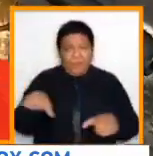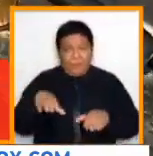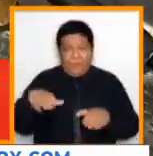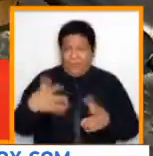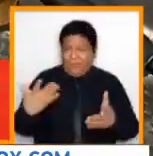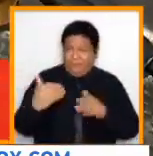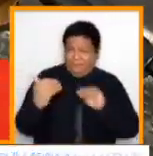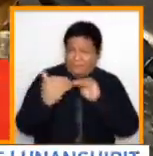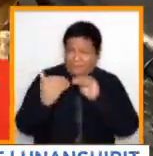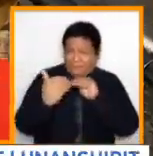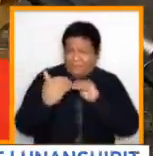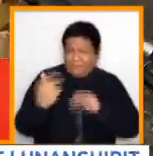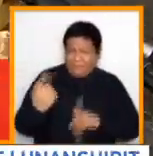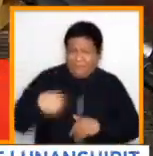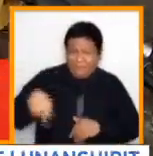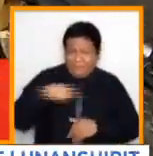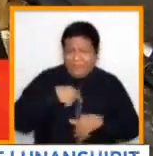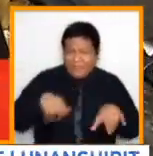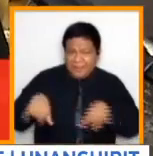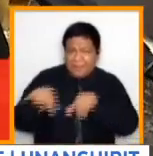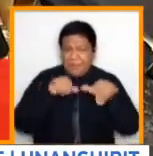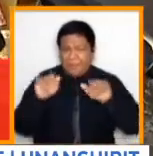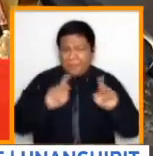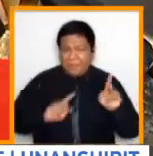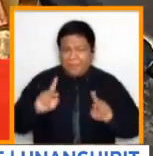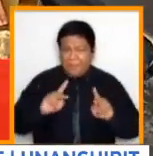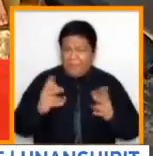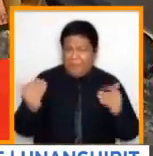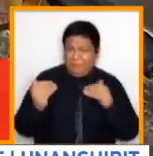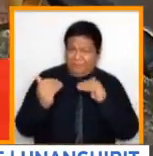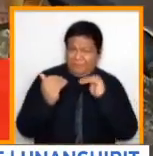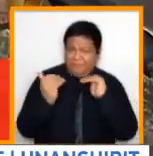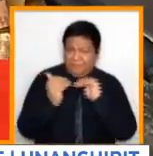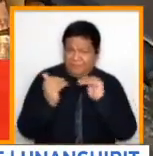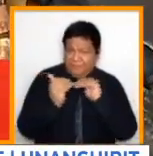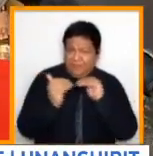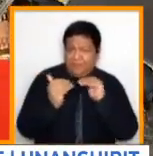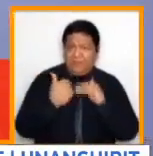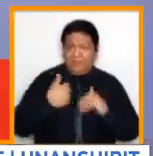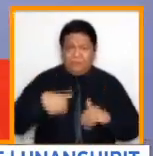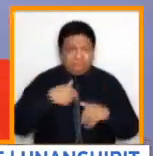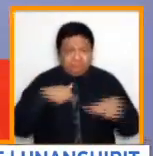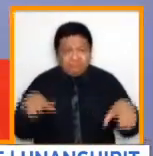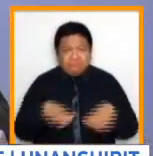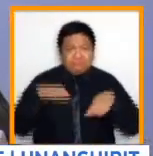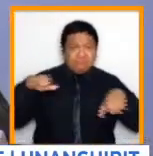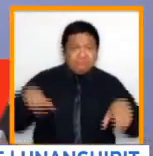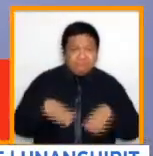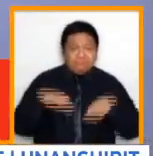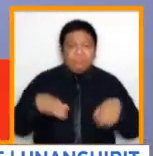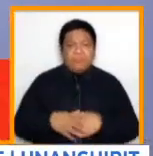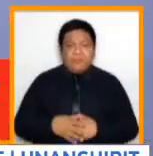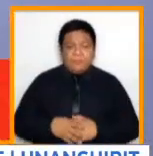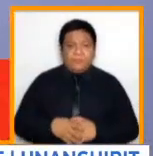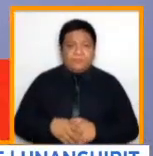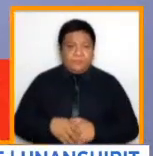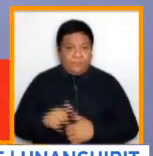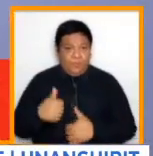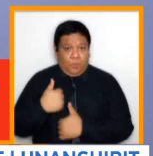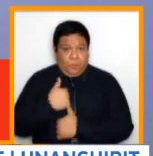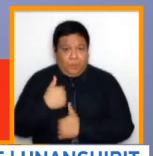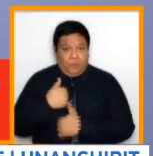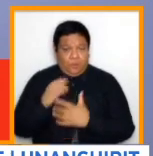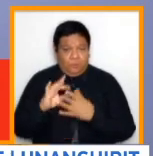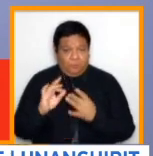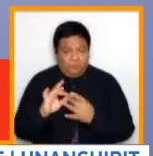tayo tao. Pari-pariho lang naman po tayo naghahanap buhay. Meron pong mga na-recover na mga baril,